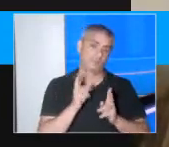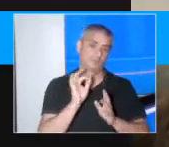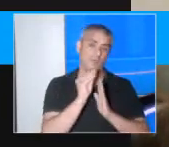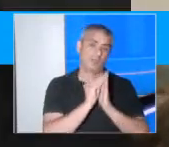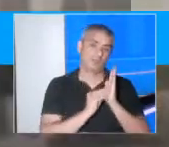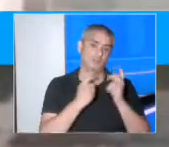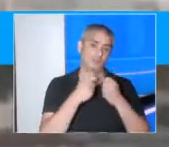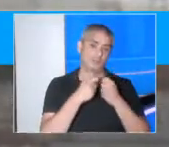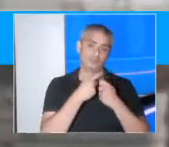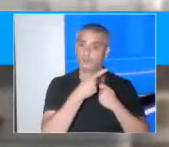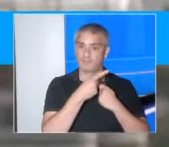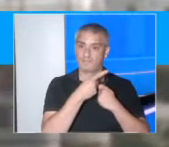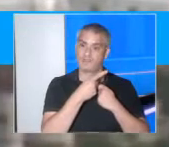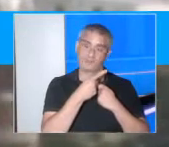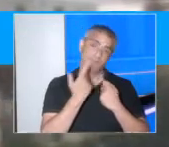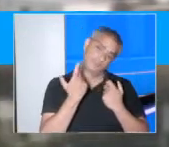הרשימה המשותפת,